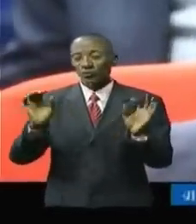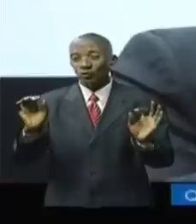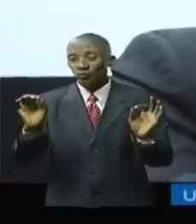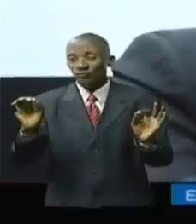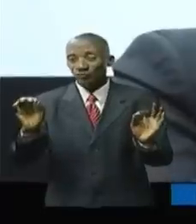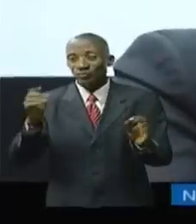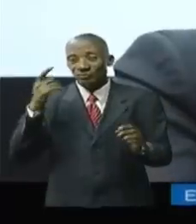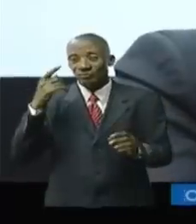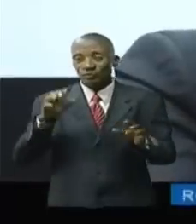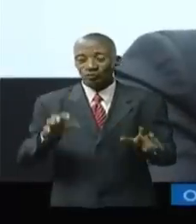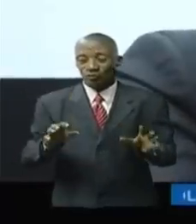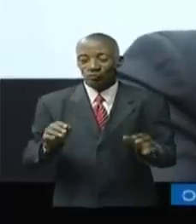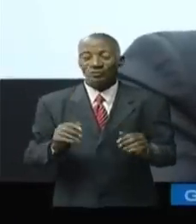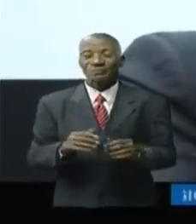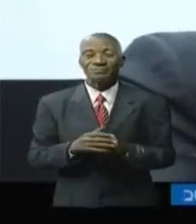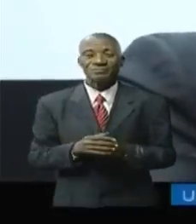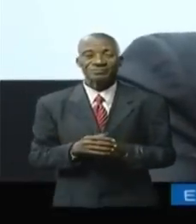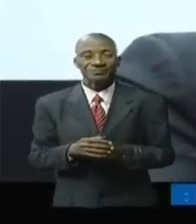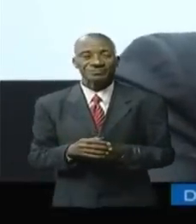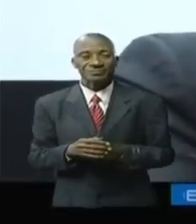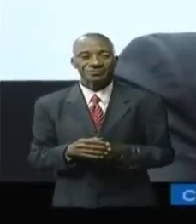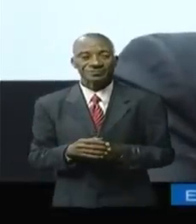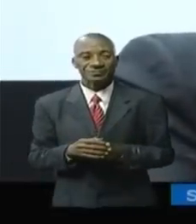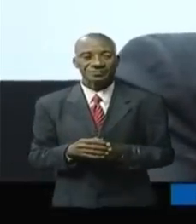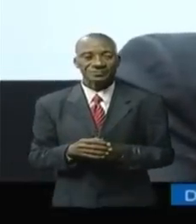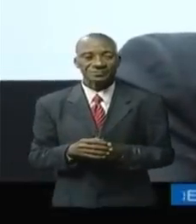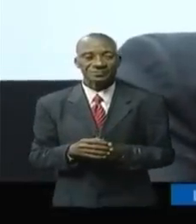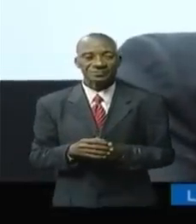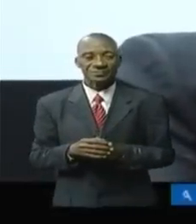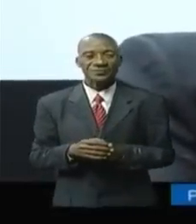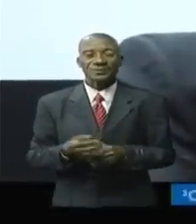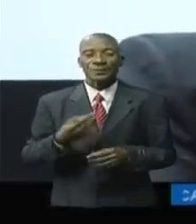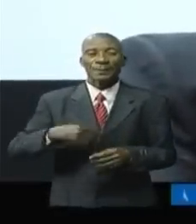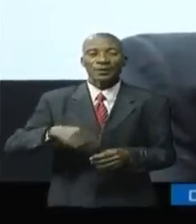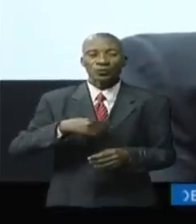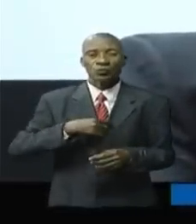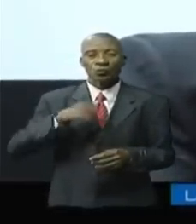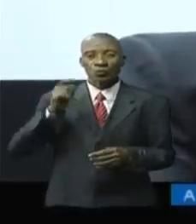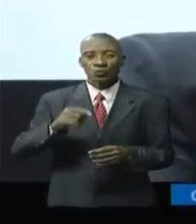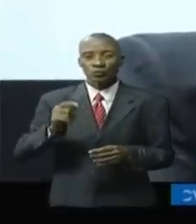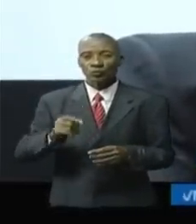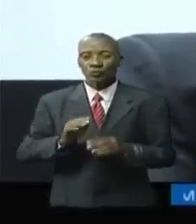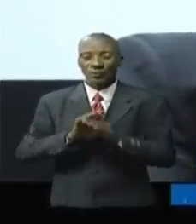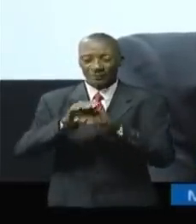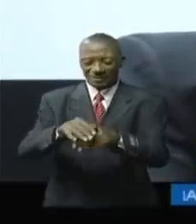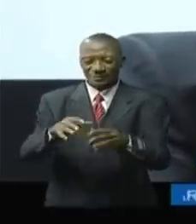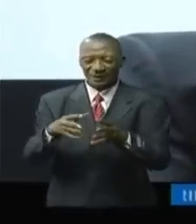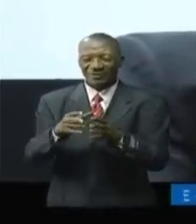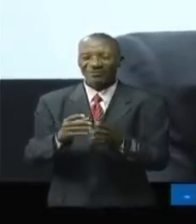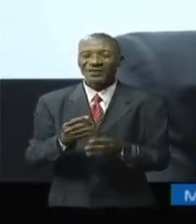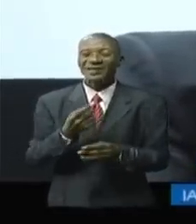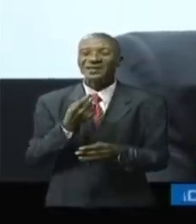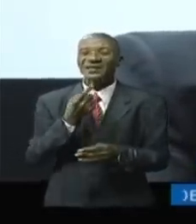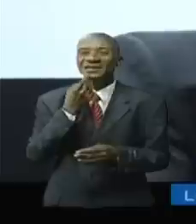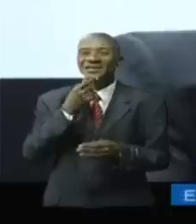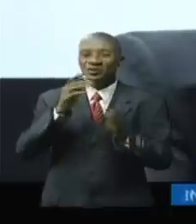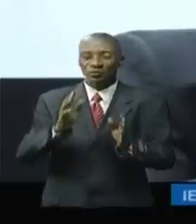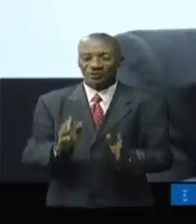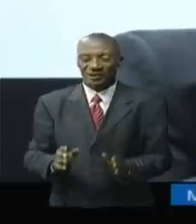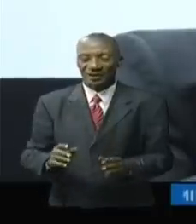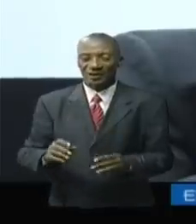franc. Mettons-nous réellement avec les historiens, avec les sociologues, avec les ethnologues, avec les